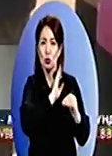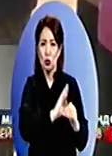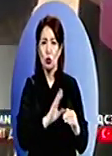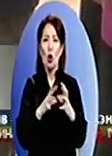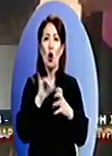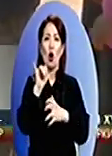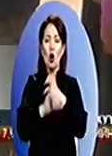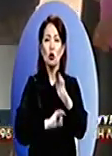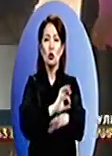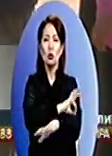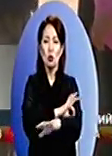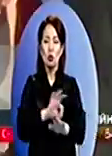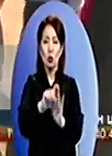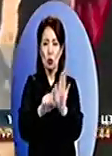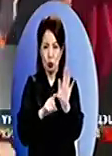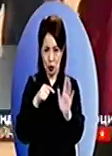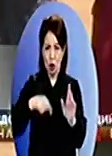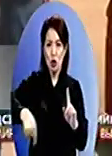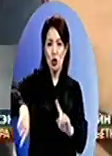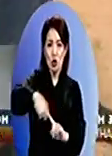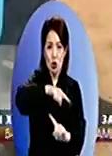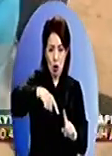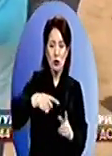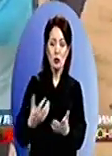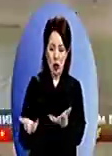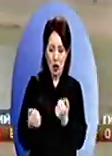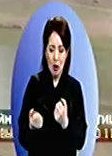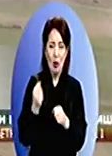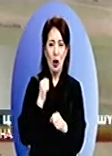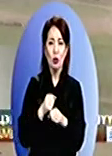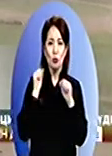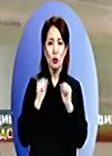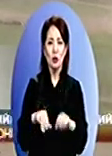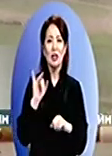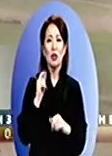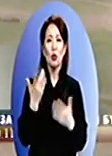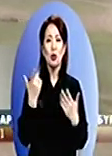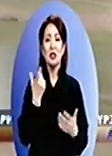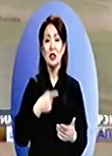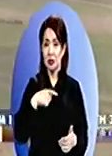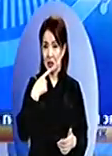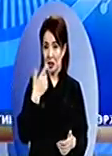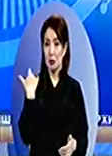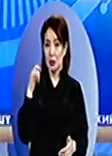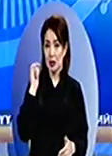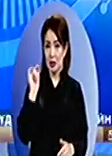хөтөлбөрүүдийг өөрийн тойрогтоо хэрэгжүүлж ажиллах болно гэдгээ их хурлын гишүүн хэлж байсан юм.